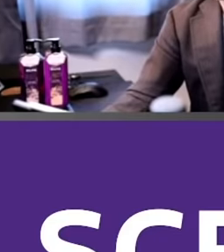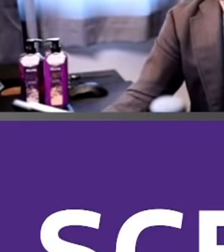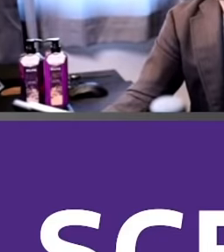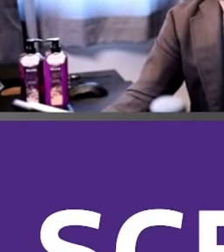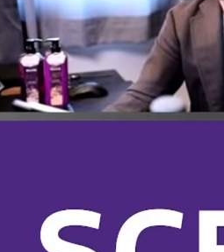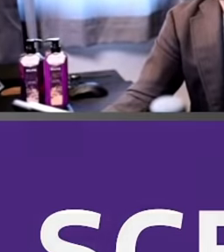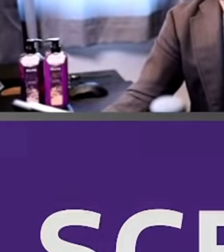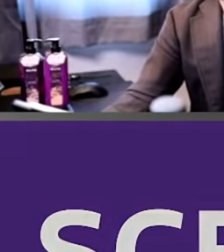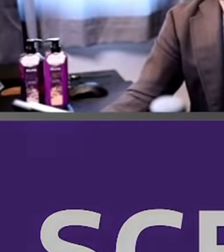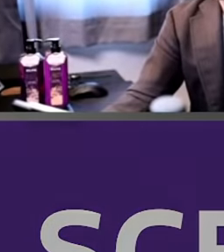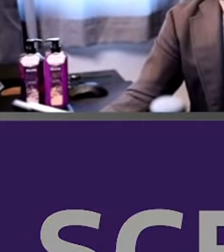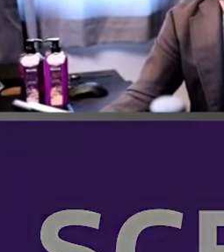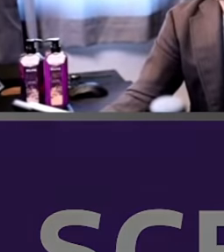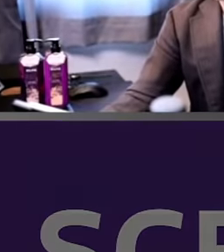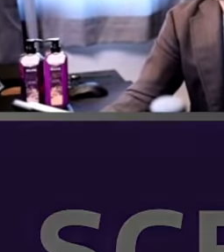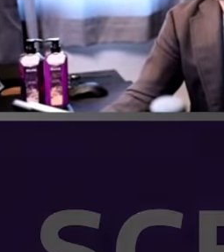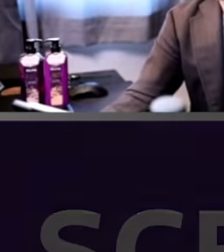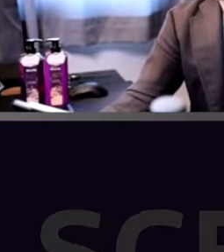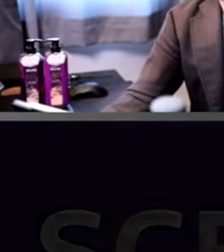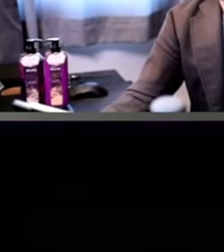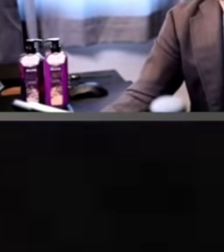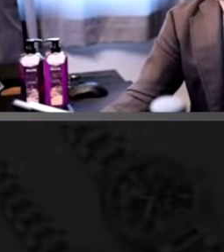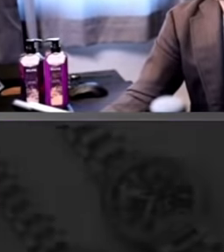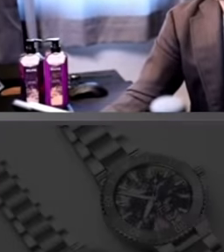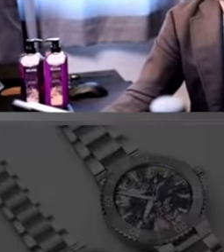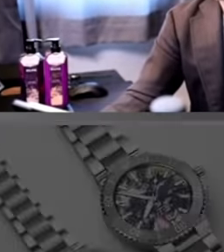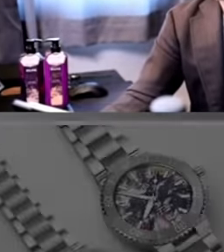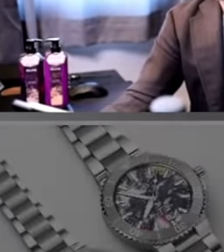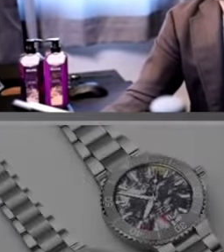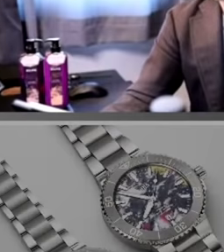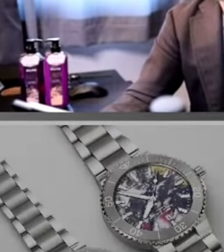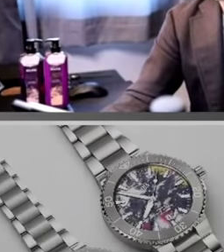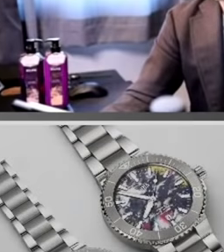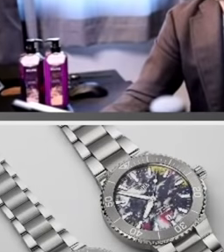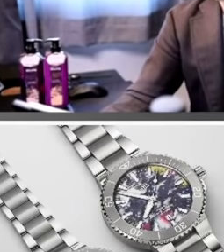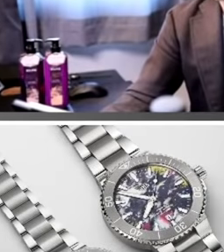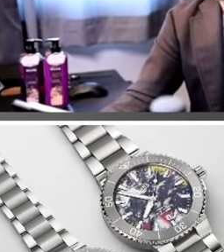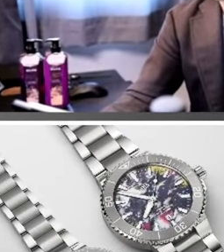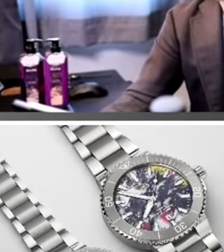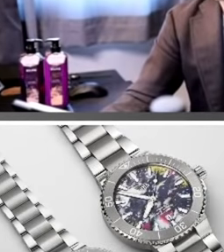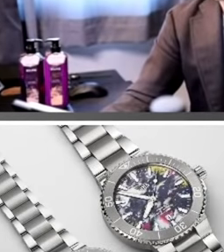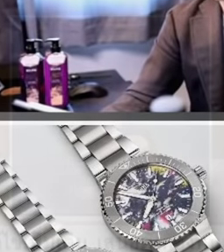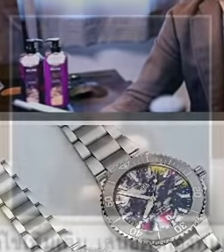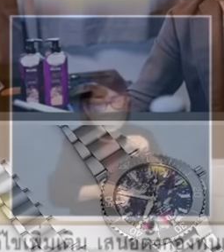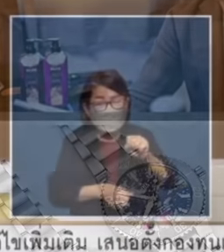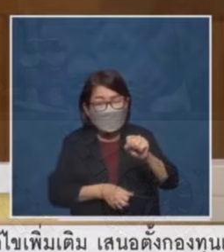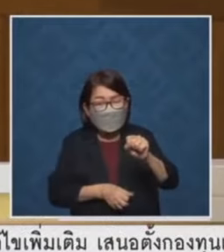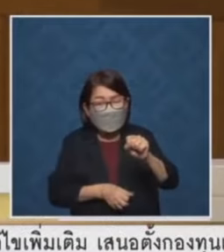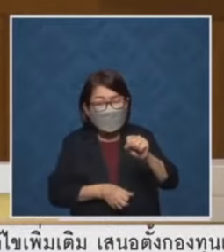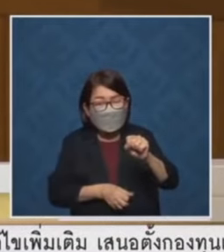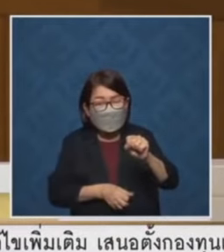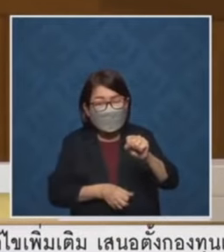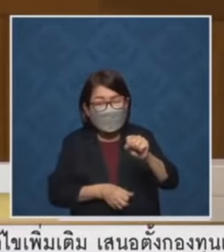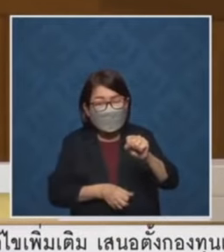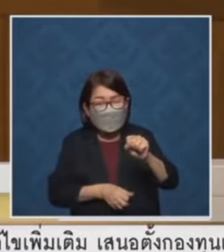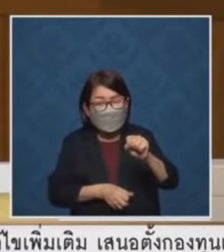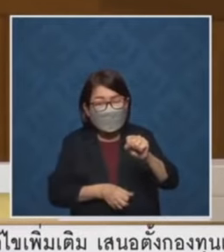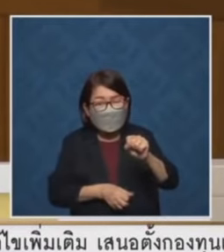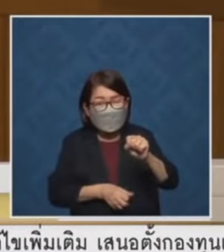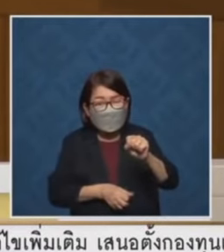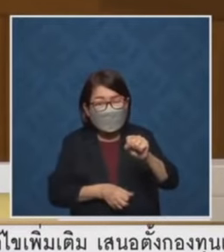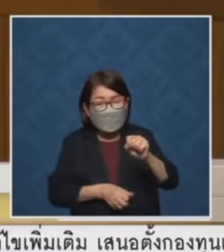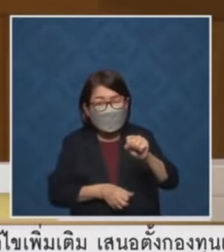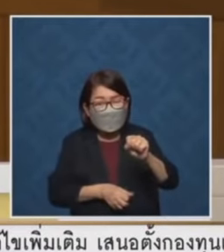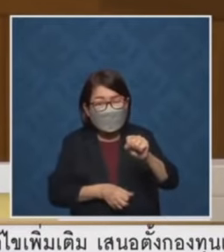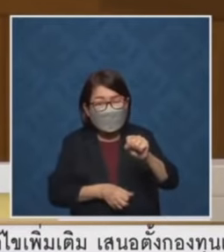ว่าซิโนแวคเนี่ยเป็นวัคซีนที่ดีทั้งที่ตอนนี้คุณหมอประสิทธิ์ก็ออกมาบอกเองว่าไม่ควรจะสั่งซิโนแวคมาแล้วเนี่ยแล้วตอนที่ซิโนแวครับ